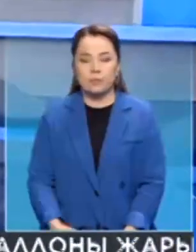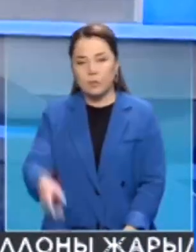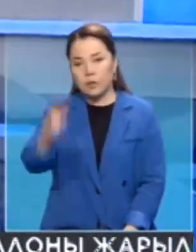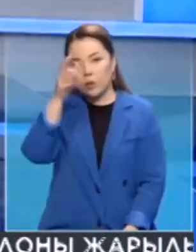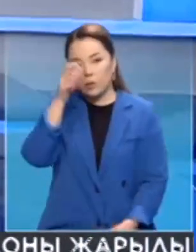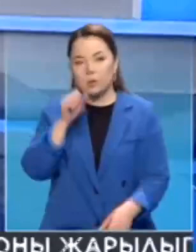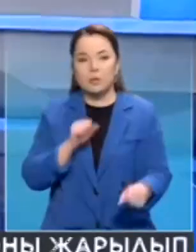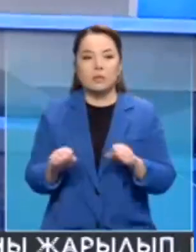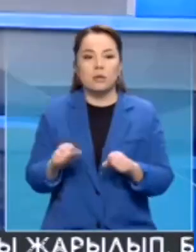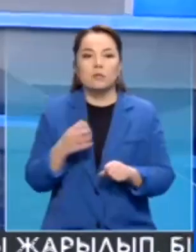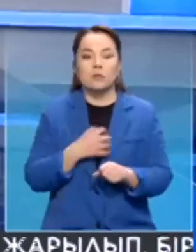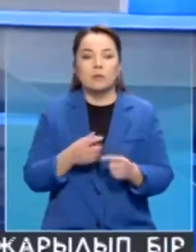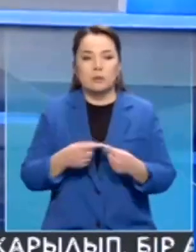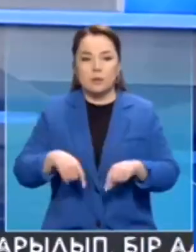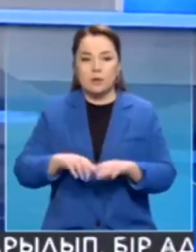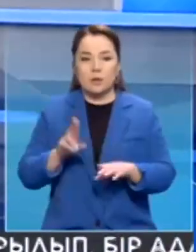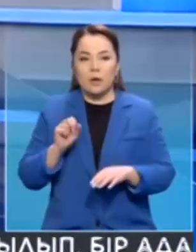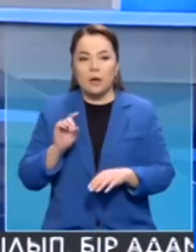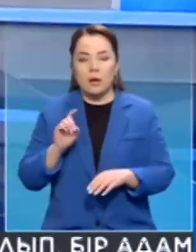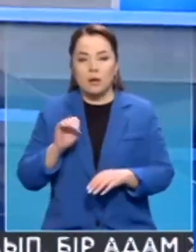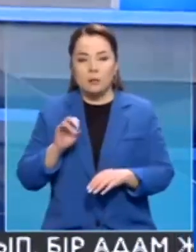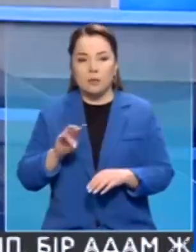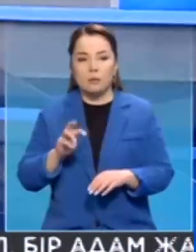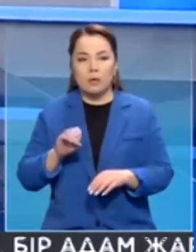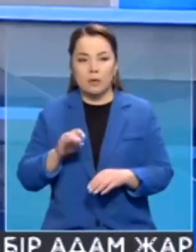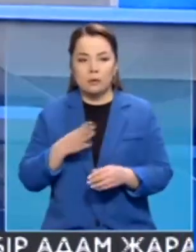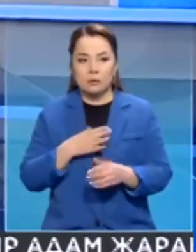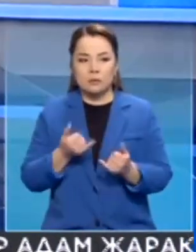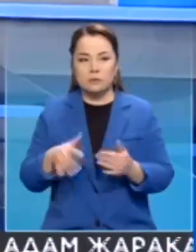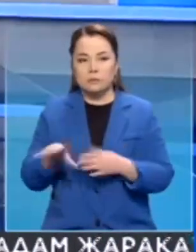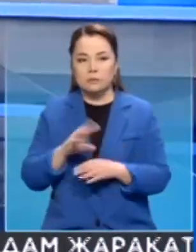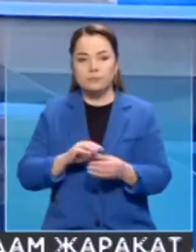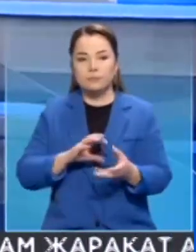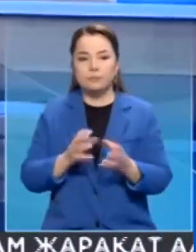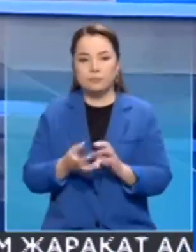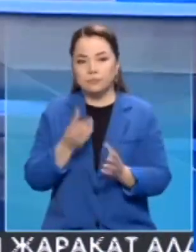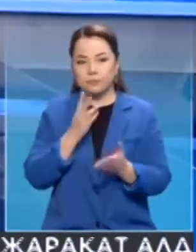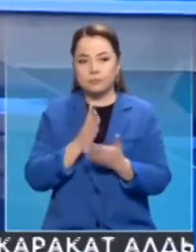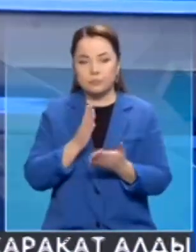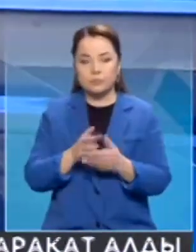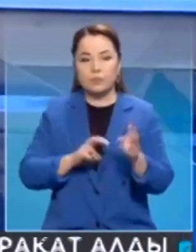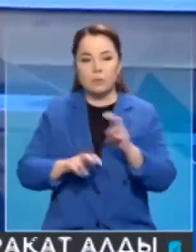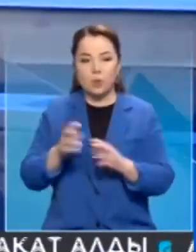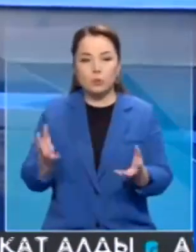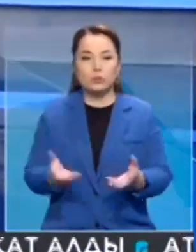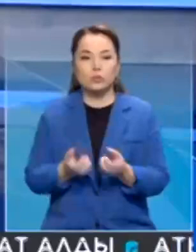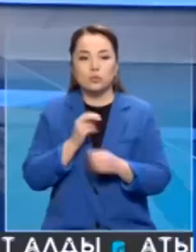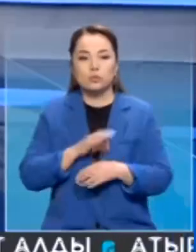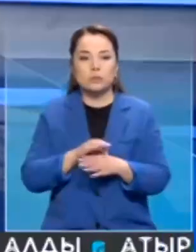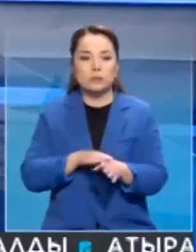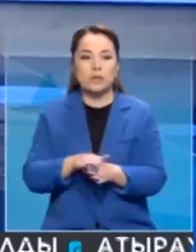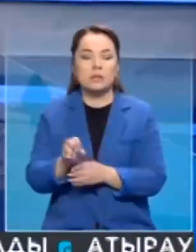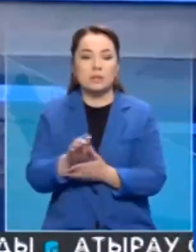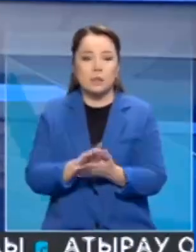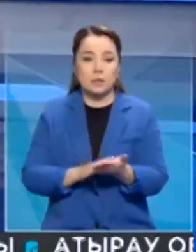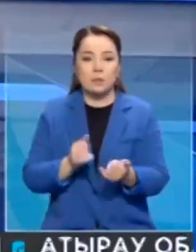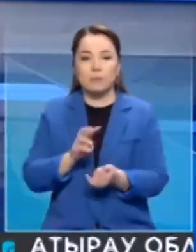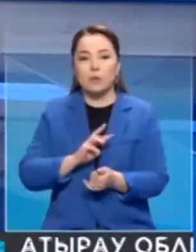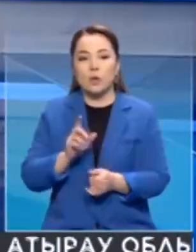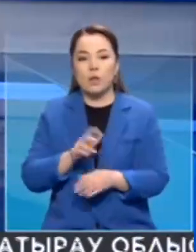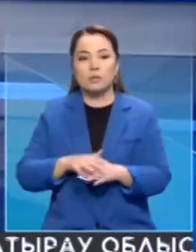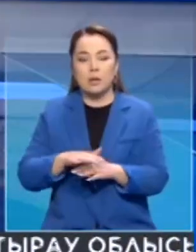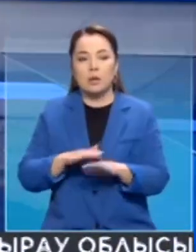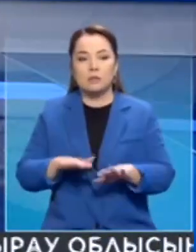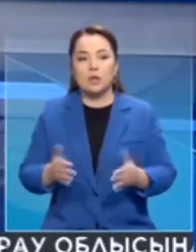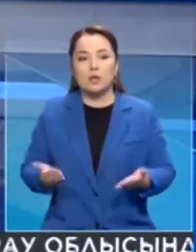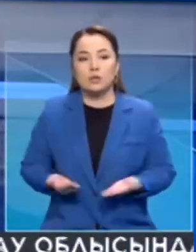Түркиядағы зілзаланың негізгі ошағы Қахраман Мараш қаласында сау қалған ғимарат аз. Мұнда іздеу құтқару жұмыстары жалғасып жатыр. Миллионнан астам халқы